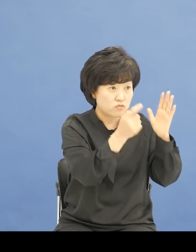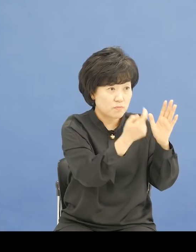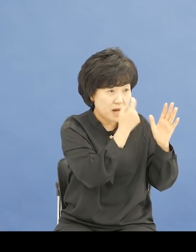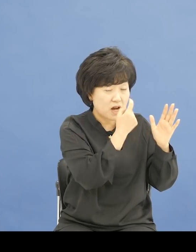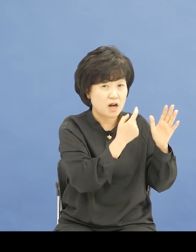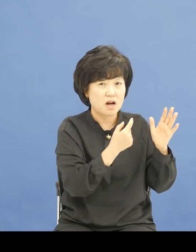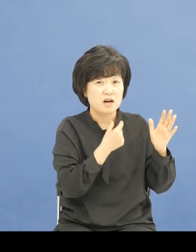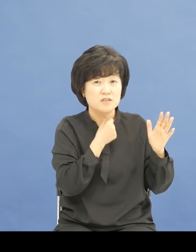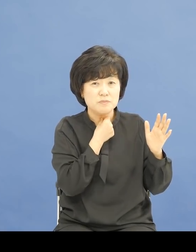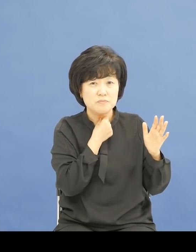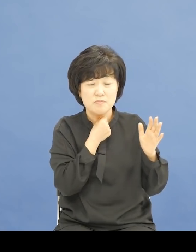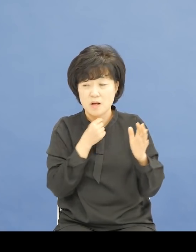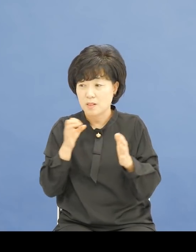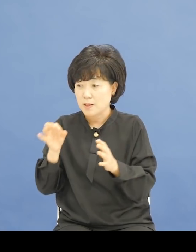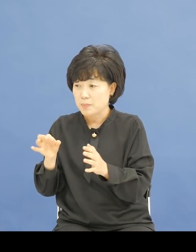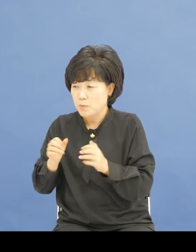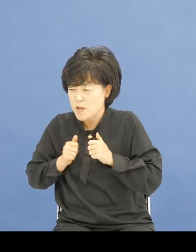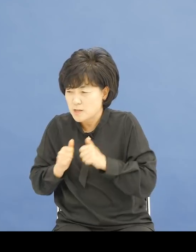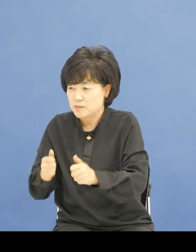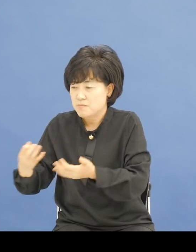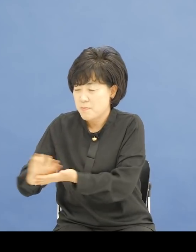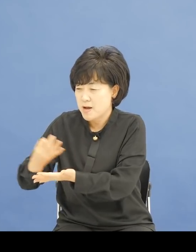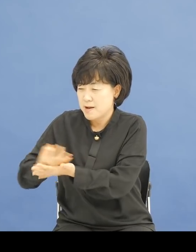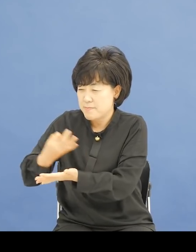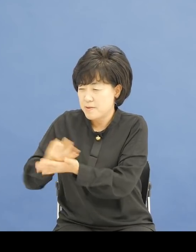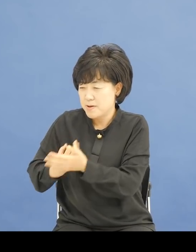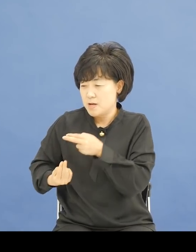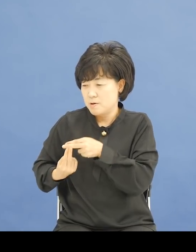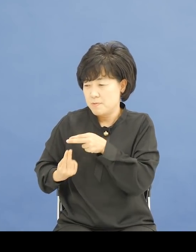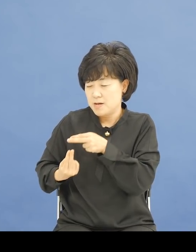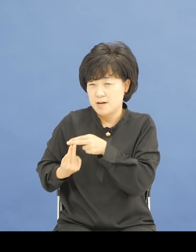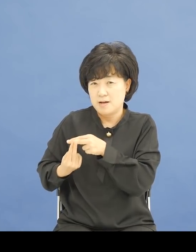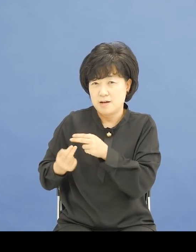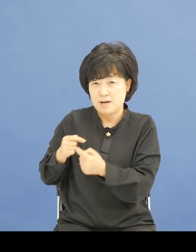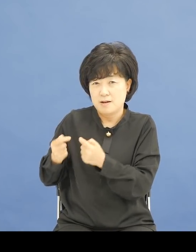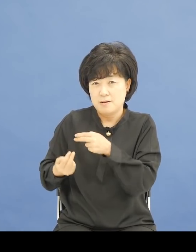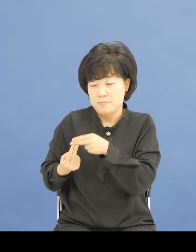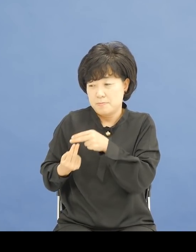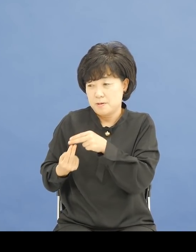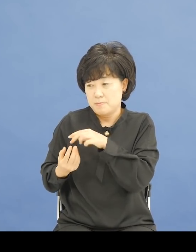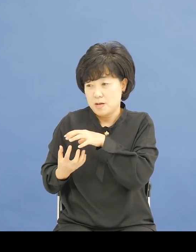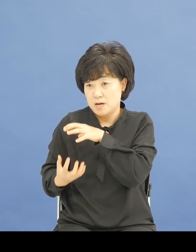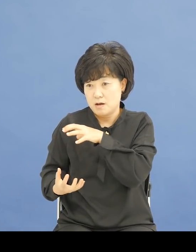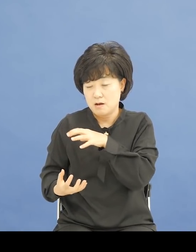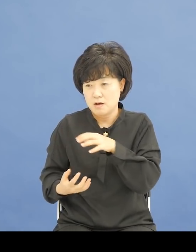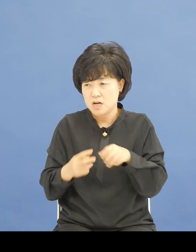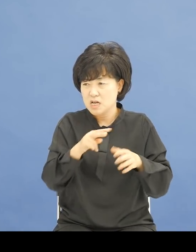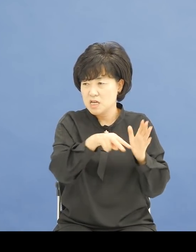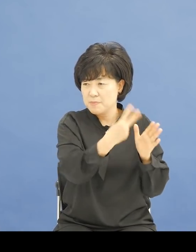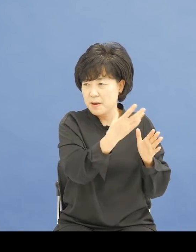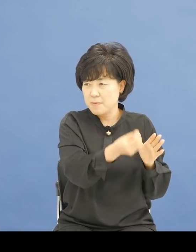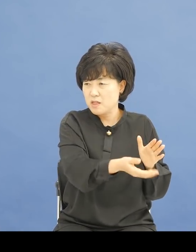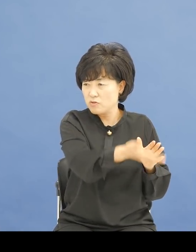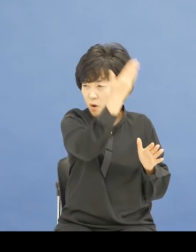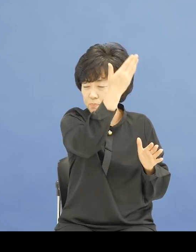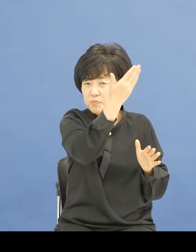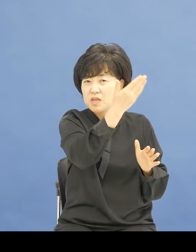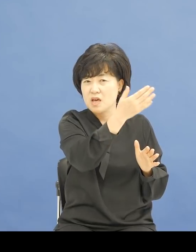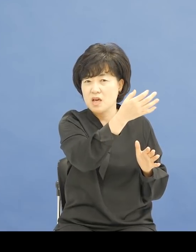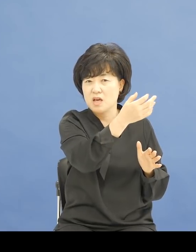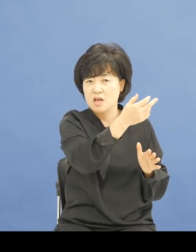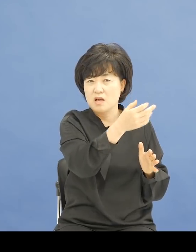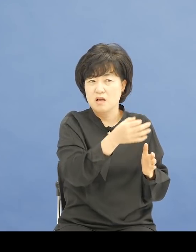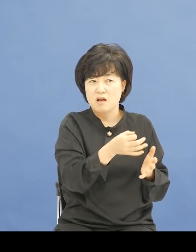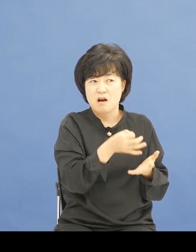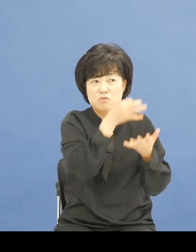이렇게 웨이터 알바도 하면서 팁 같은 거 받으면은 네. 막 하나하나 모아가지고 한 200만 원 정도 넘는 교육이 있었는데 그때 당시